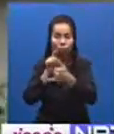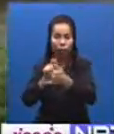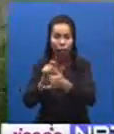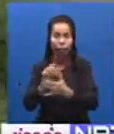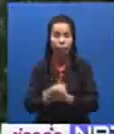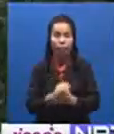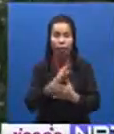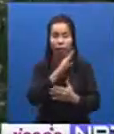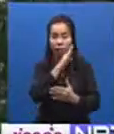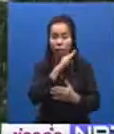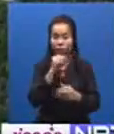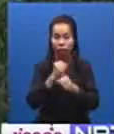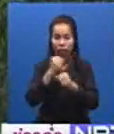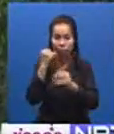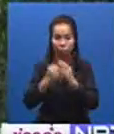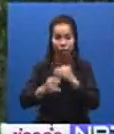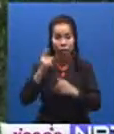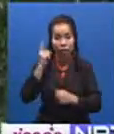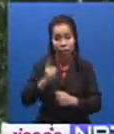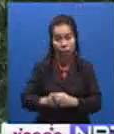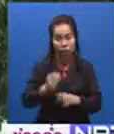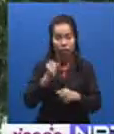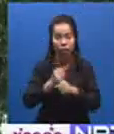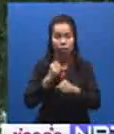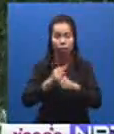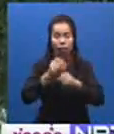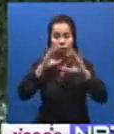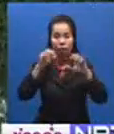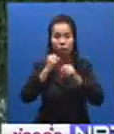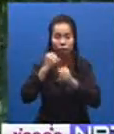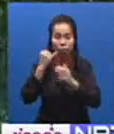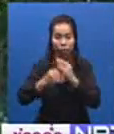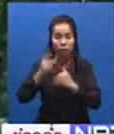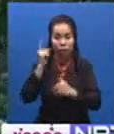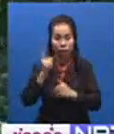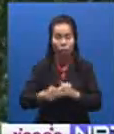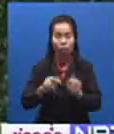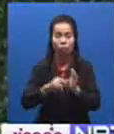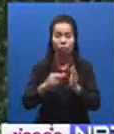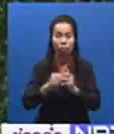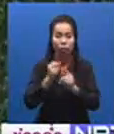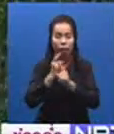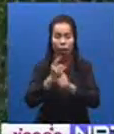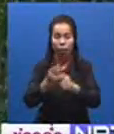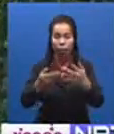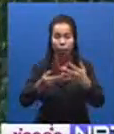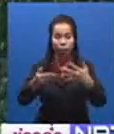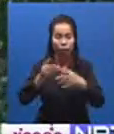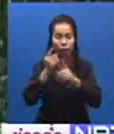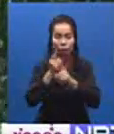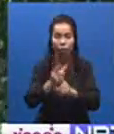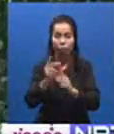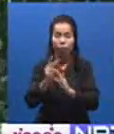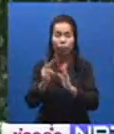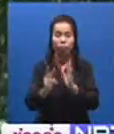ซึ่งหากพบว่าผู้ควบคุมงาน 2คนมีความผิดจริงก็จะเข้าสู่กระบวนการทางกฎหมายต่อ